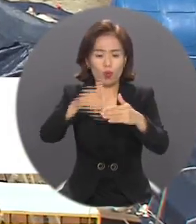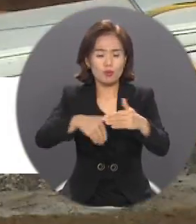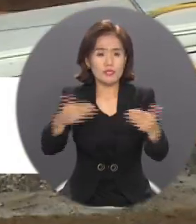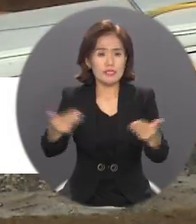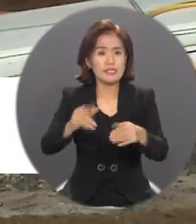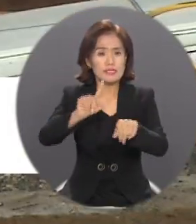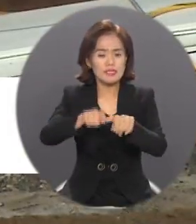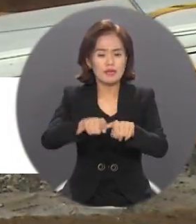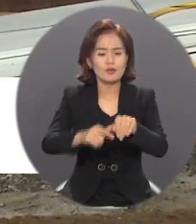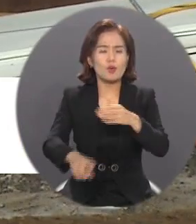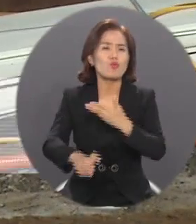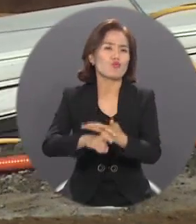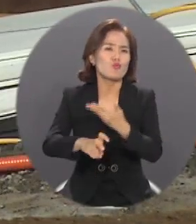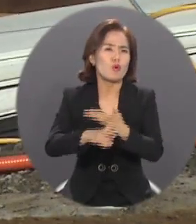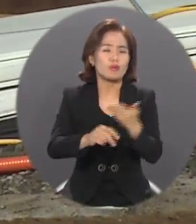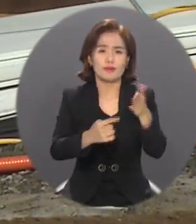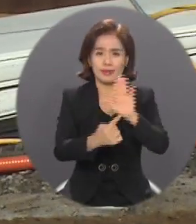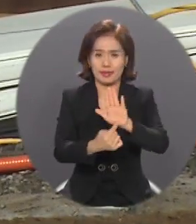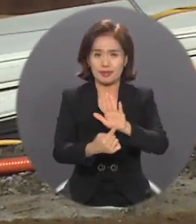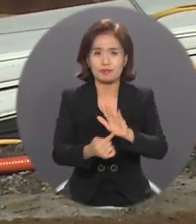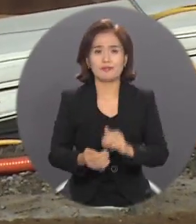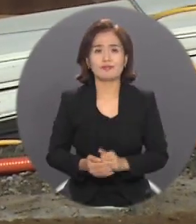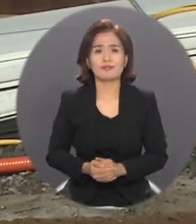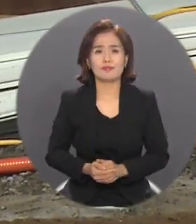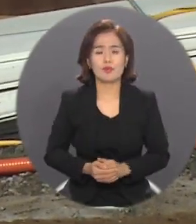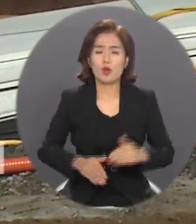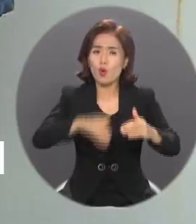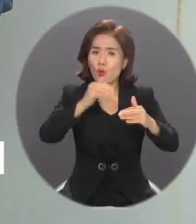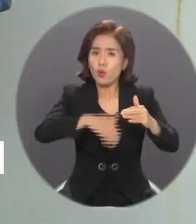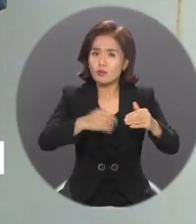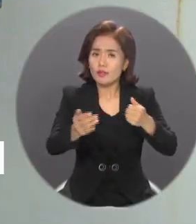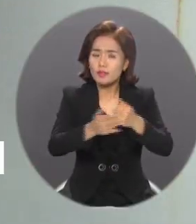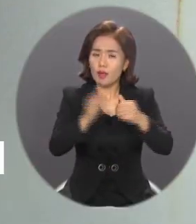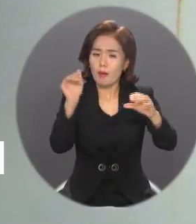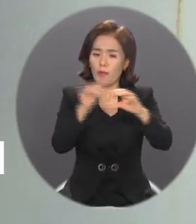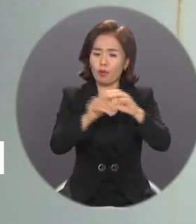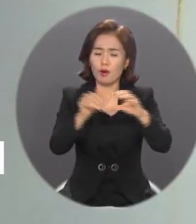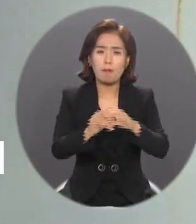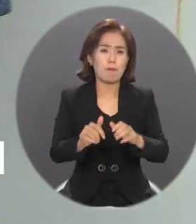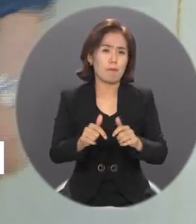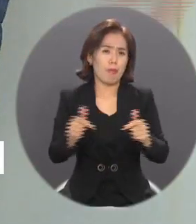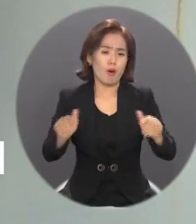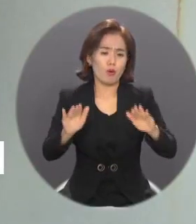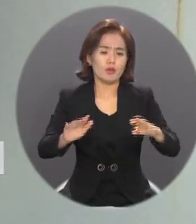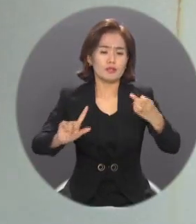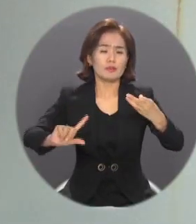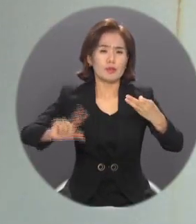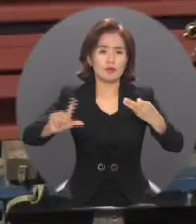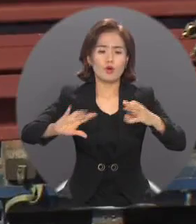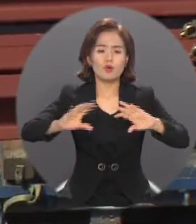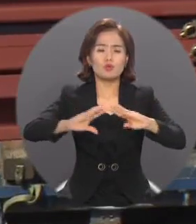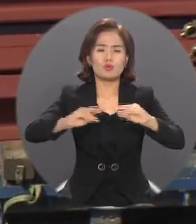작업 시간도 위반한 것으로 확인됐습니다. 공사로 인한 민원이 잇따르면서 오는 13일